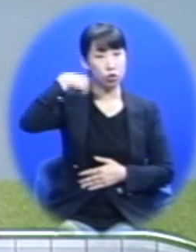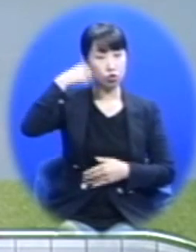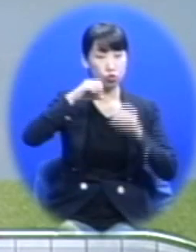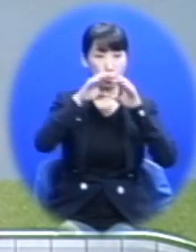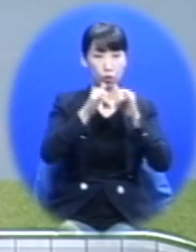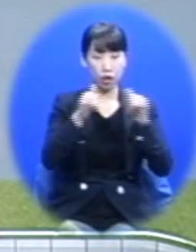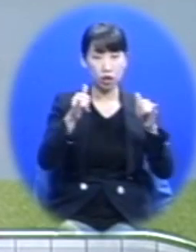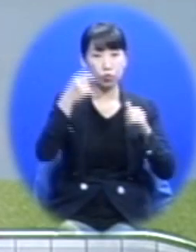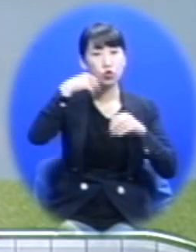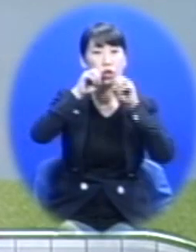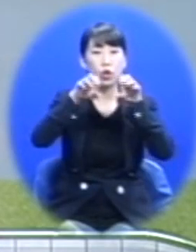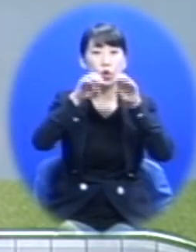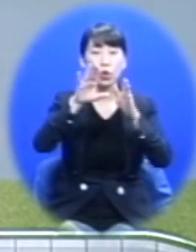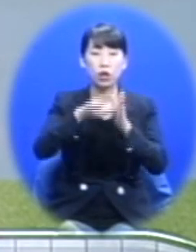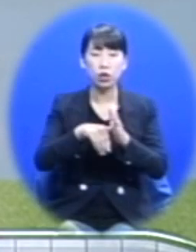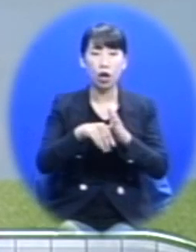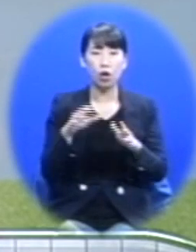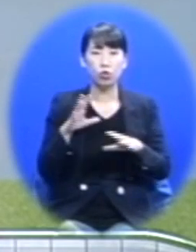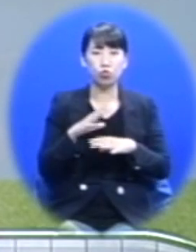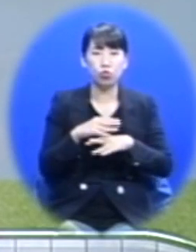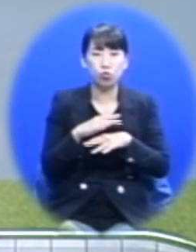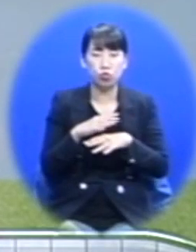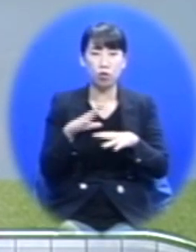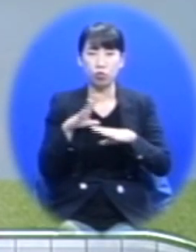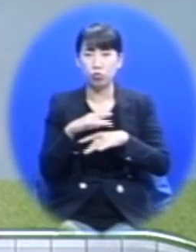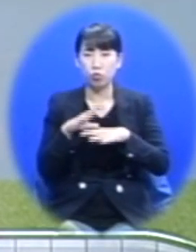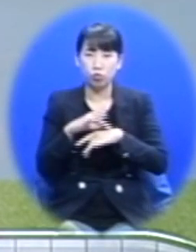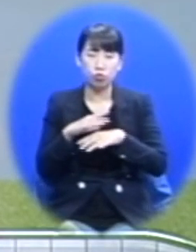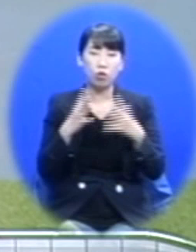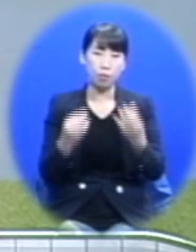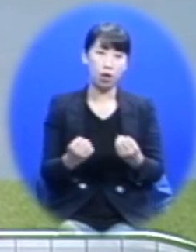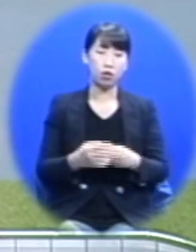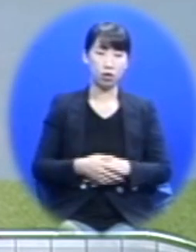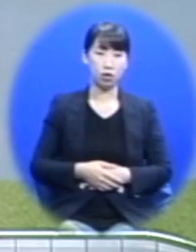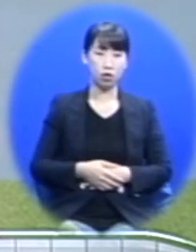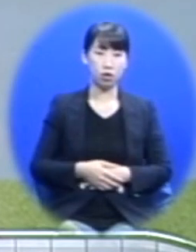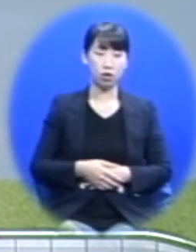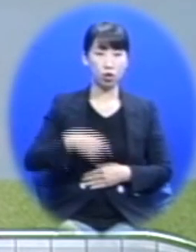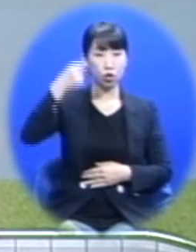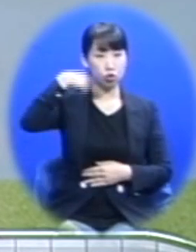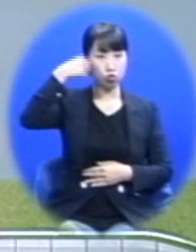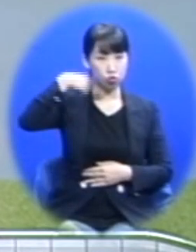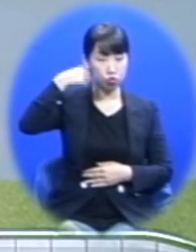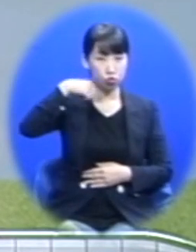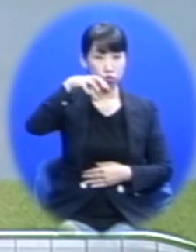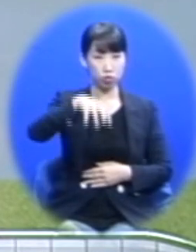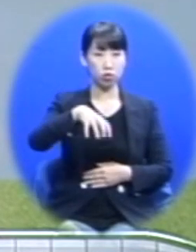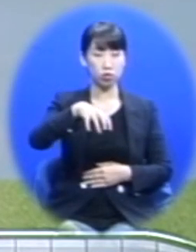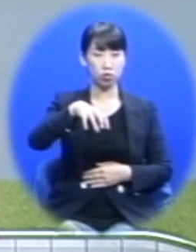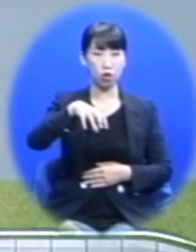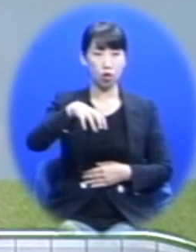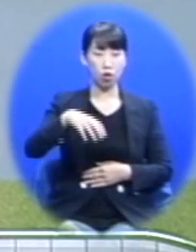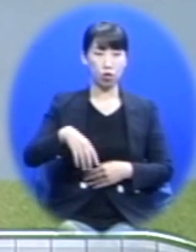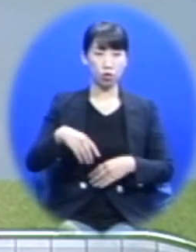동안에 한동안 두려움에 계속 시달렸다고 그랬습니다. 중국 공안이 혹시 내가 선교사인